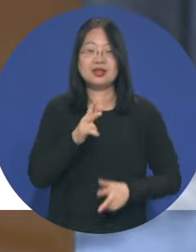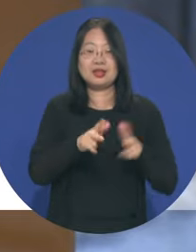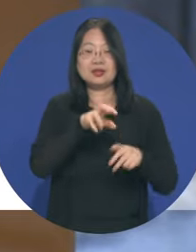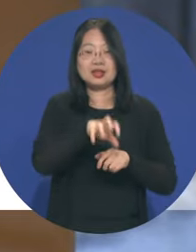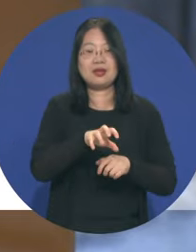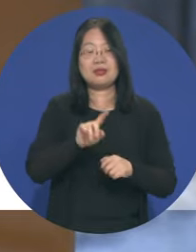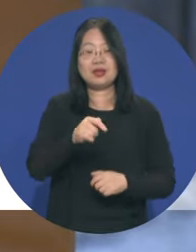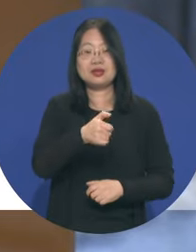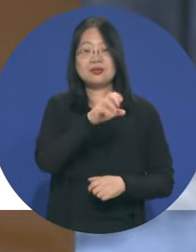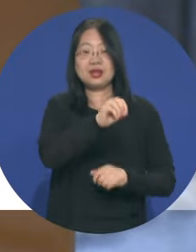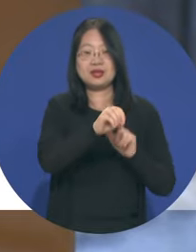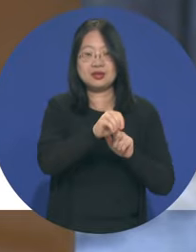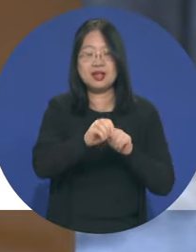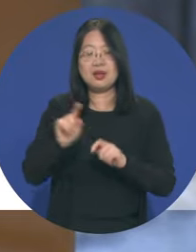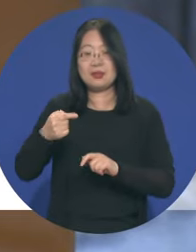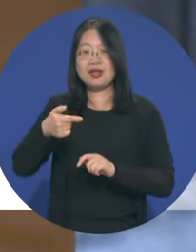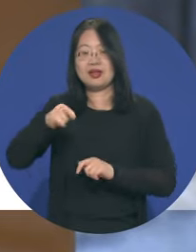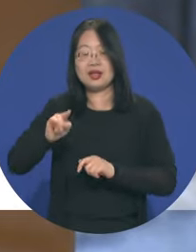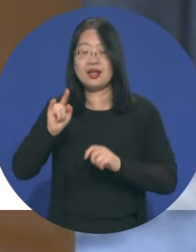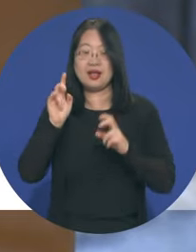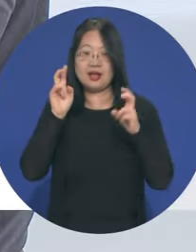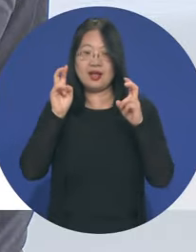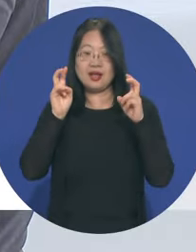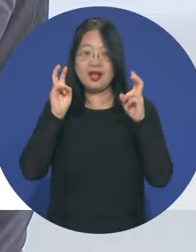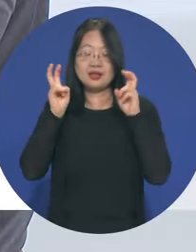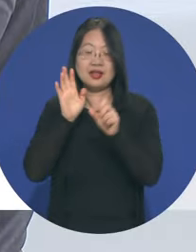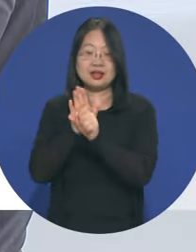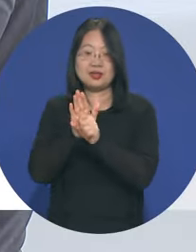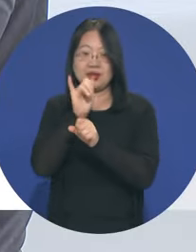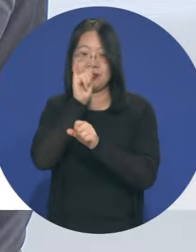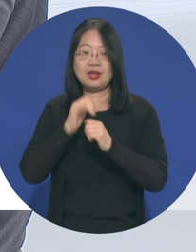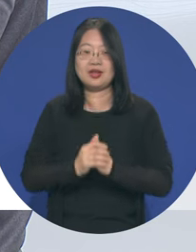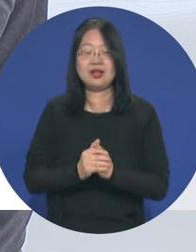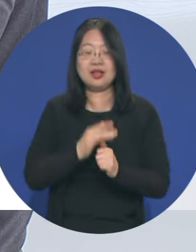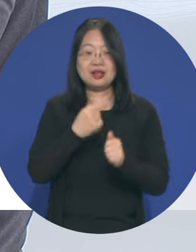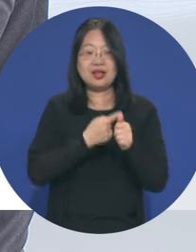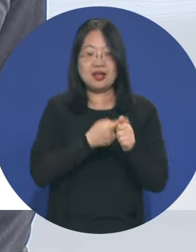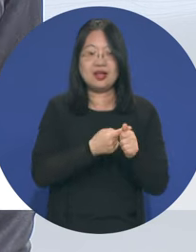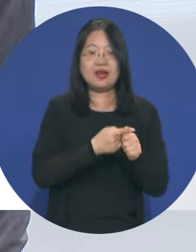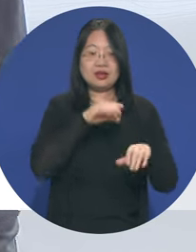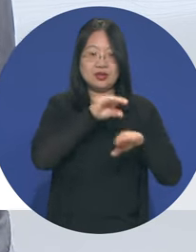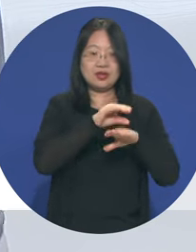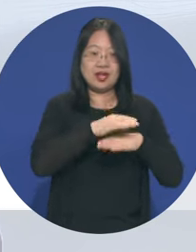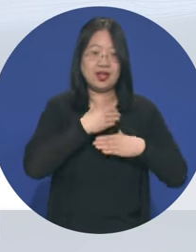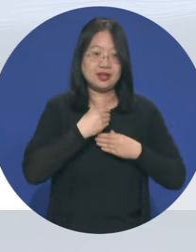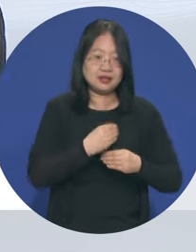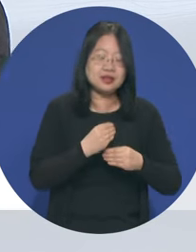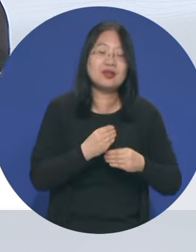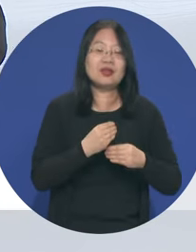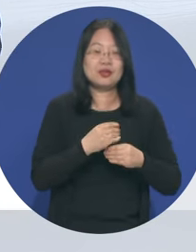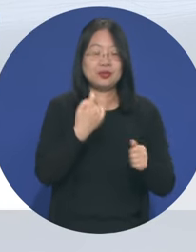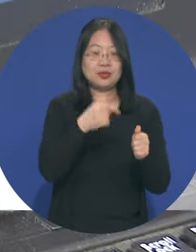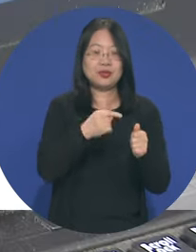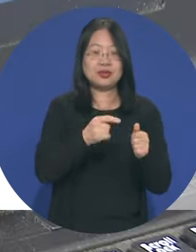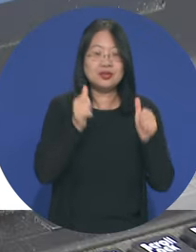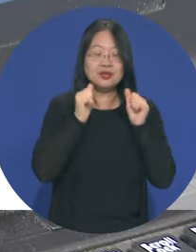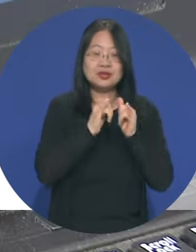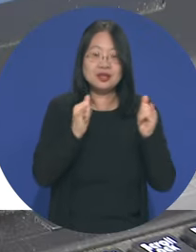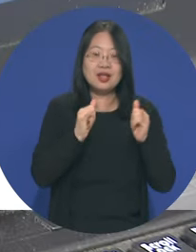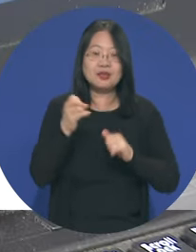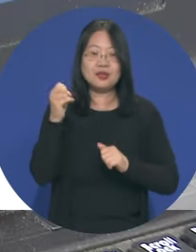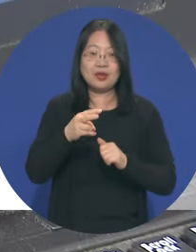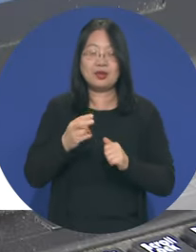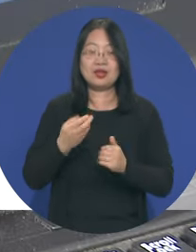역의 자동차 정비 업체를 지원할 계획입니다 환경 친화적 자동차 정비 안전 교육 이자나 환경 친화적